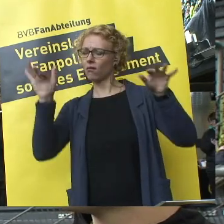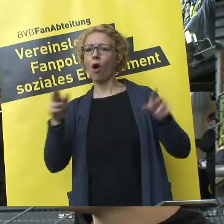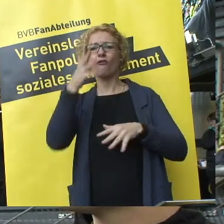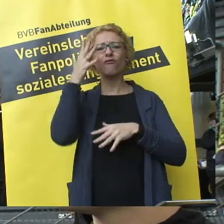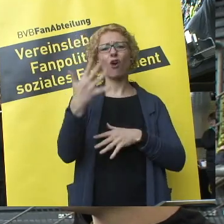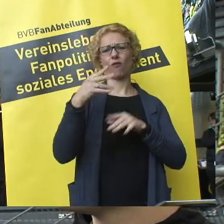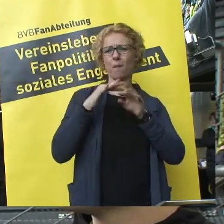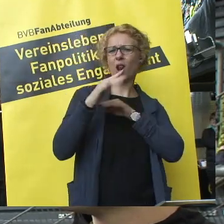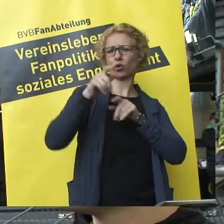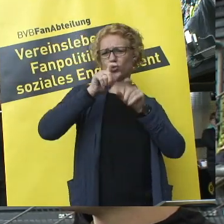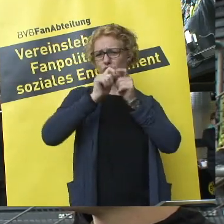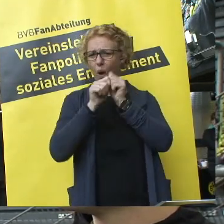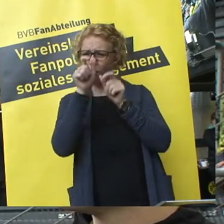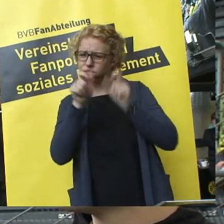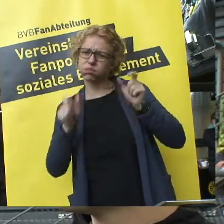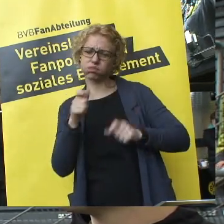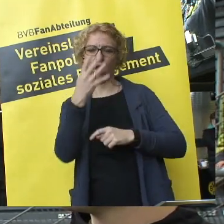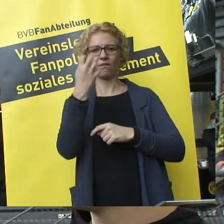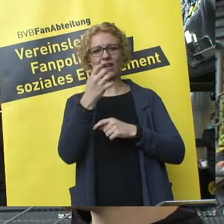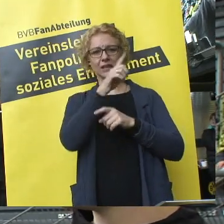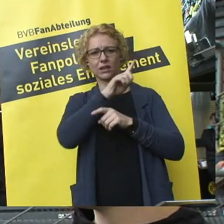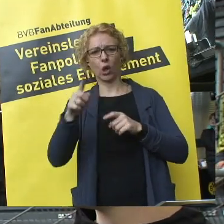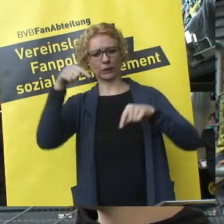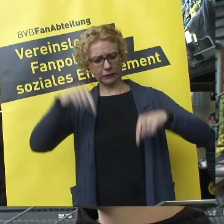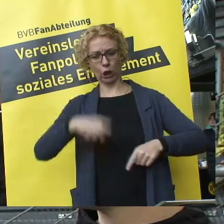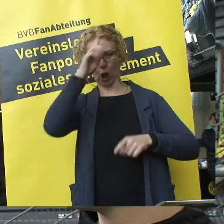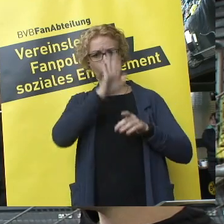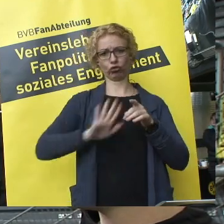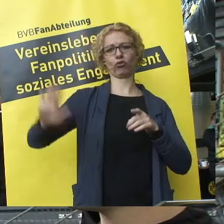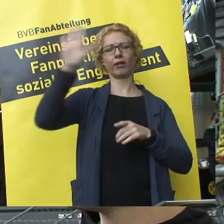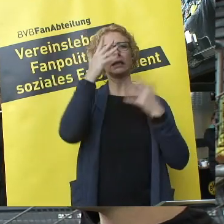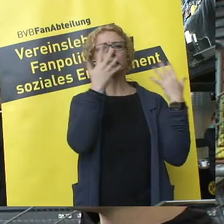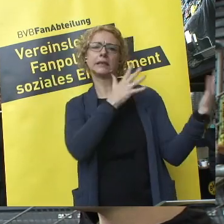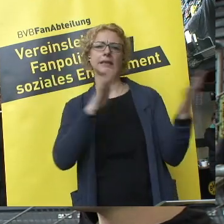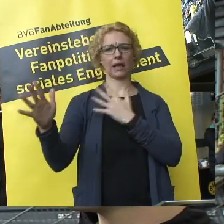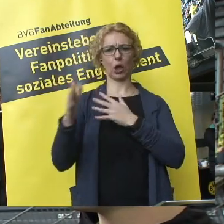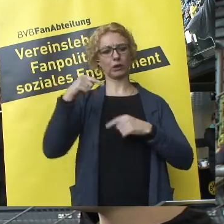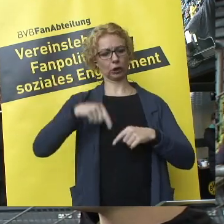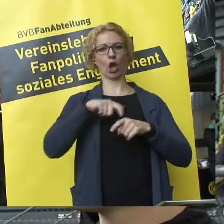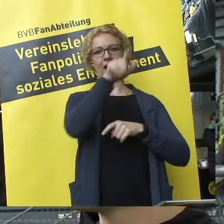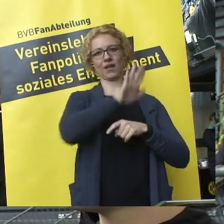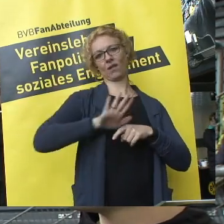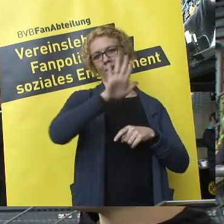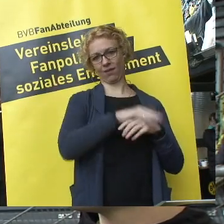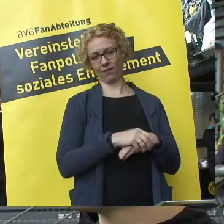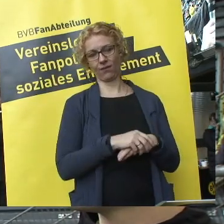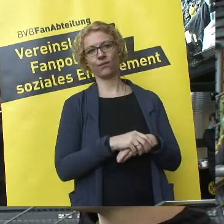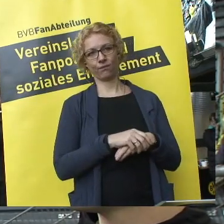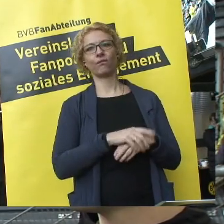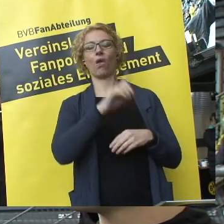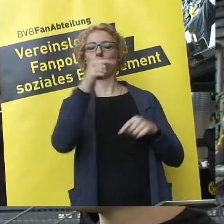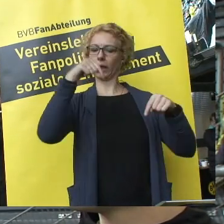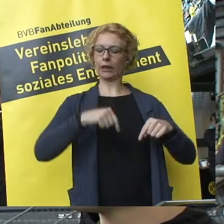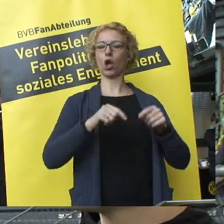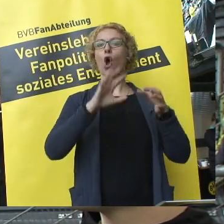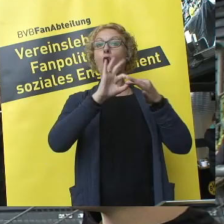uns Sport. 40.000 davon allein in Deutschland und fast 10.000 in Nordrhein-Westfalen. Wir dürfen uns